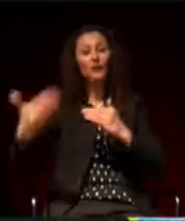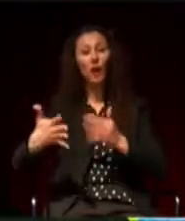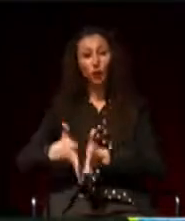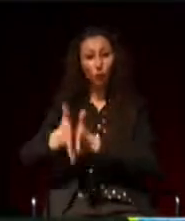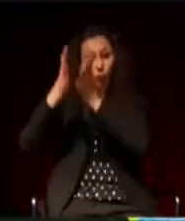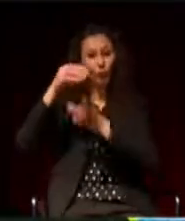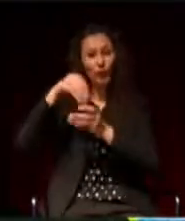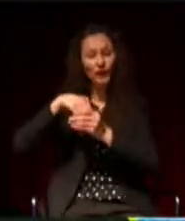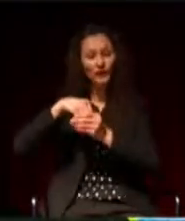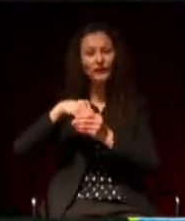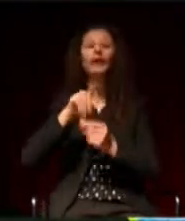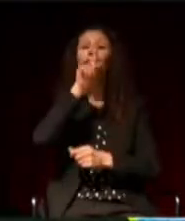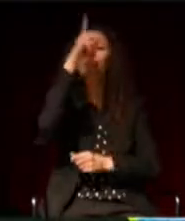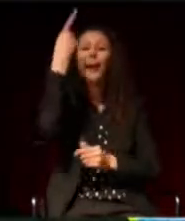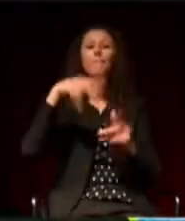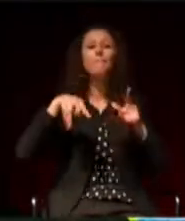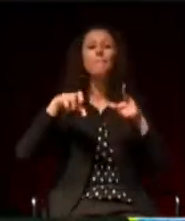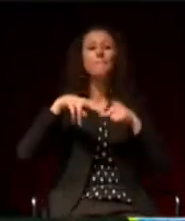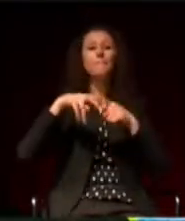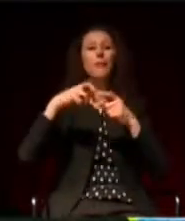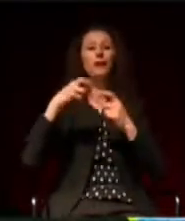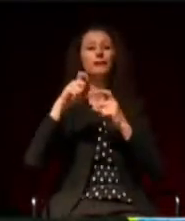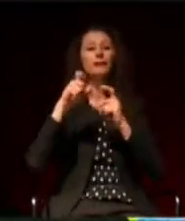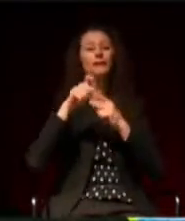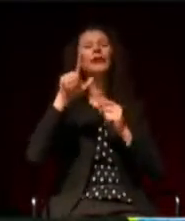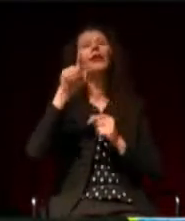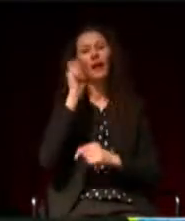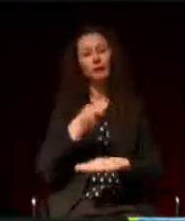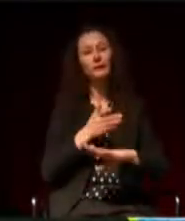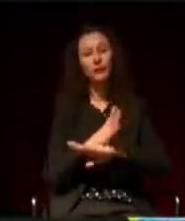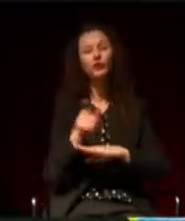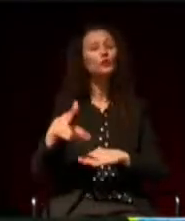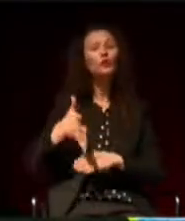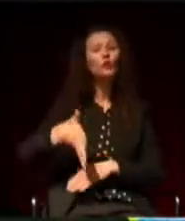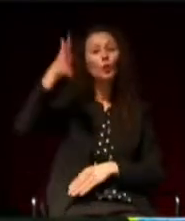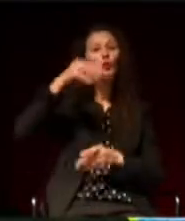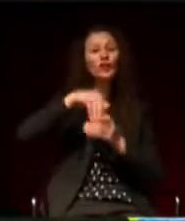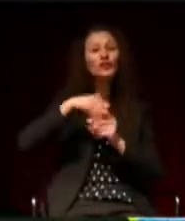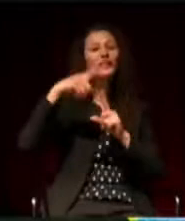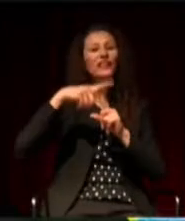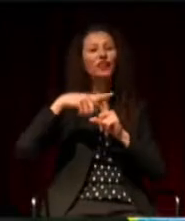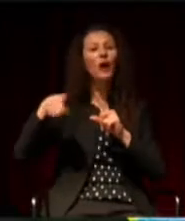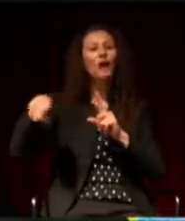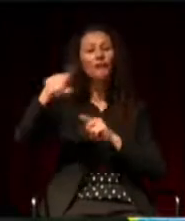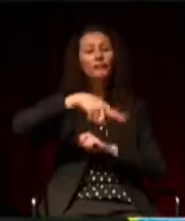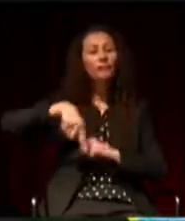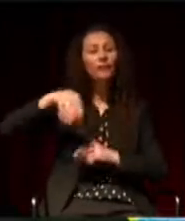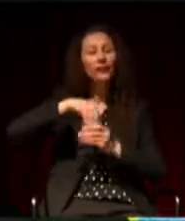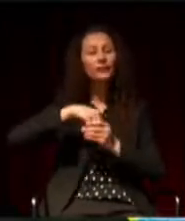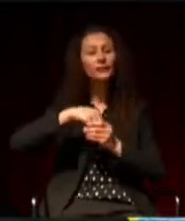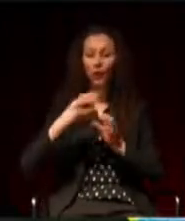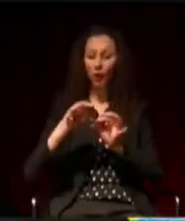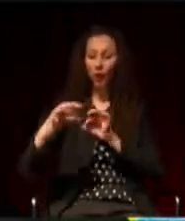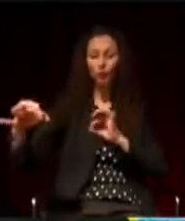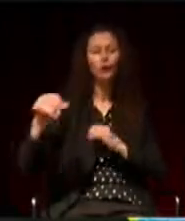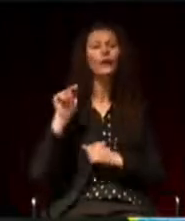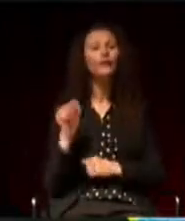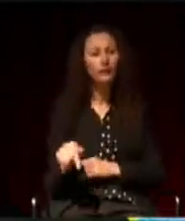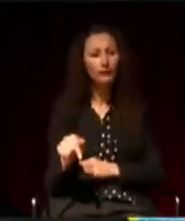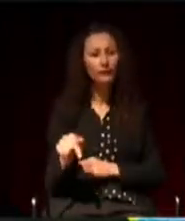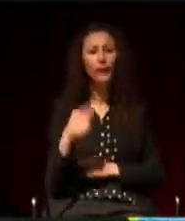ticaret alanlarında tek parsel olacak şekilde uygulama yapılması esastır. Konut ve ticaret adalarında minimum parsel ada ölçeğidir.